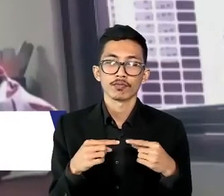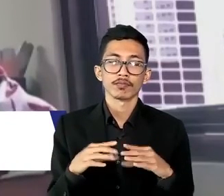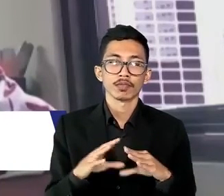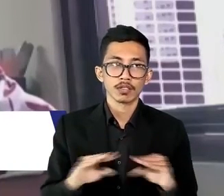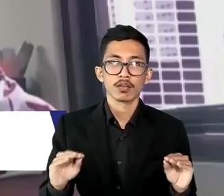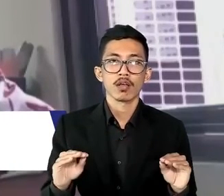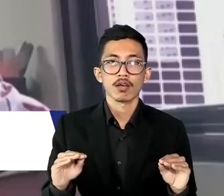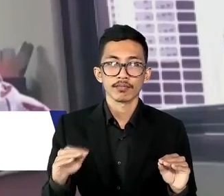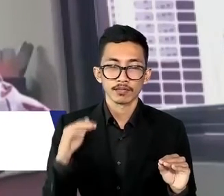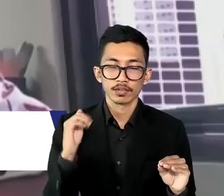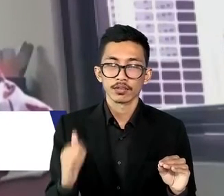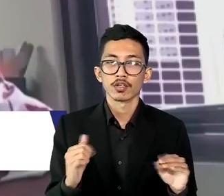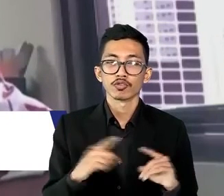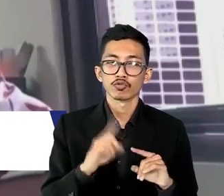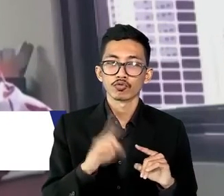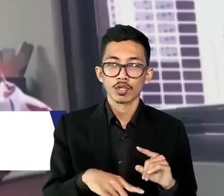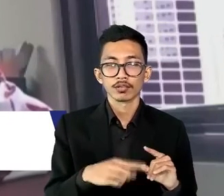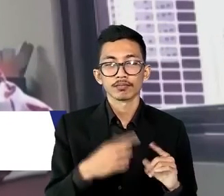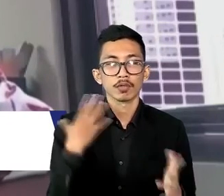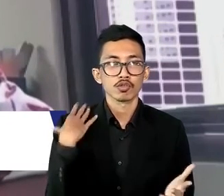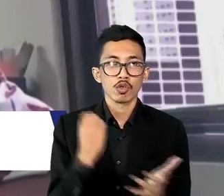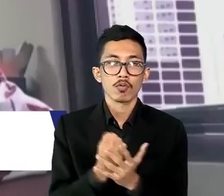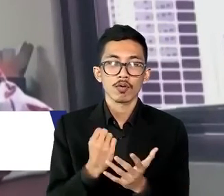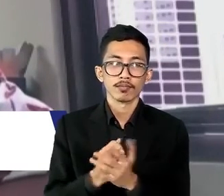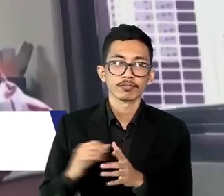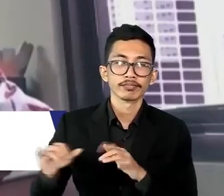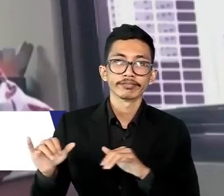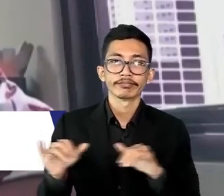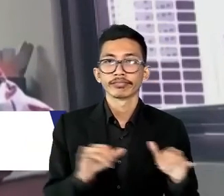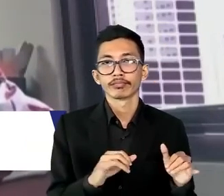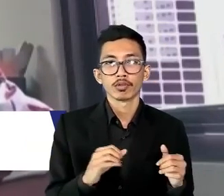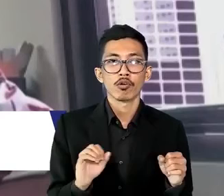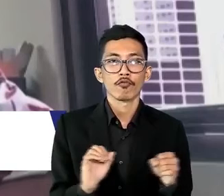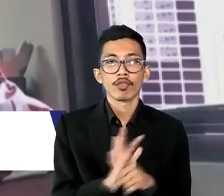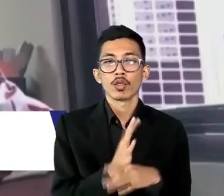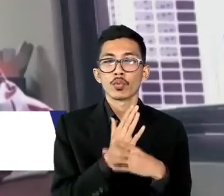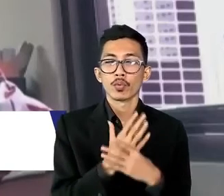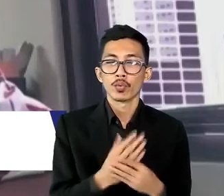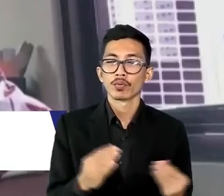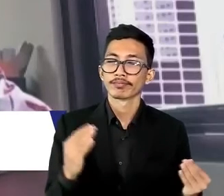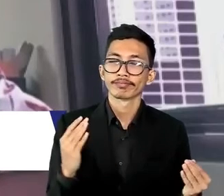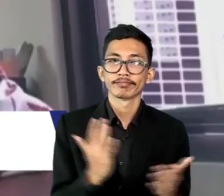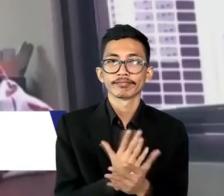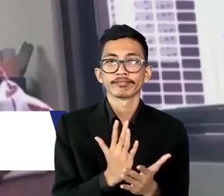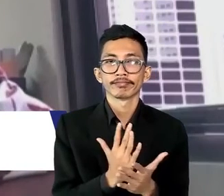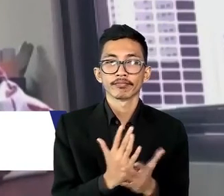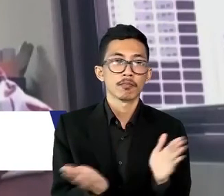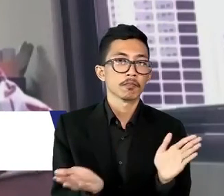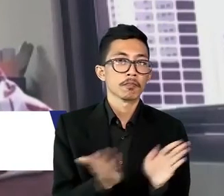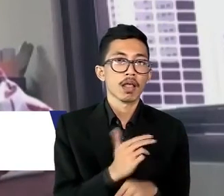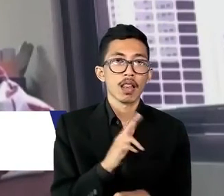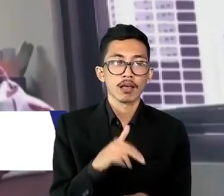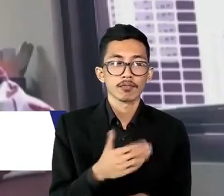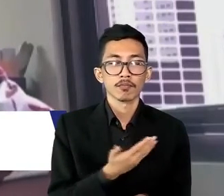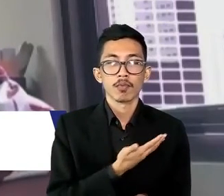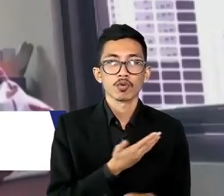melaksanakan tugas-tugas kita, fungsinya kita dalam rangka pencegahan COVID sekaligus untuk memulihkan kembali